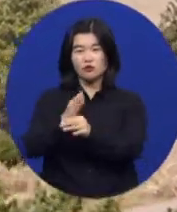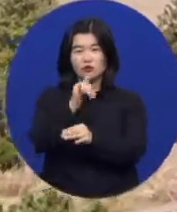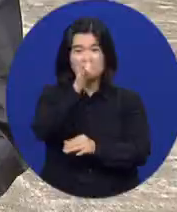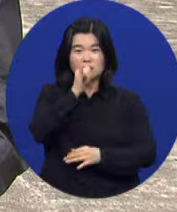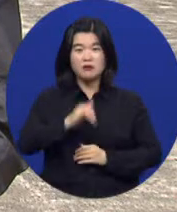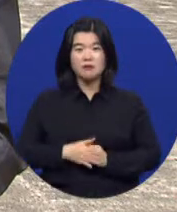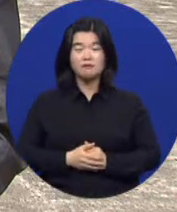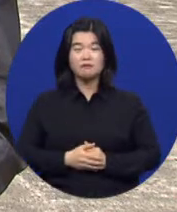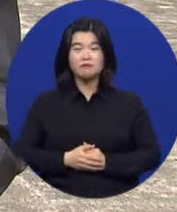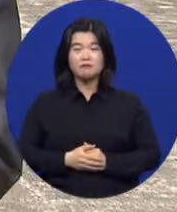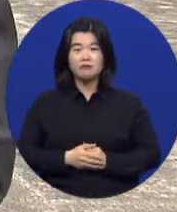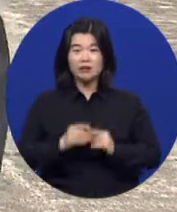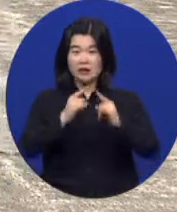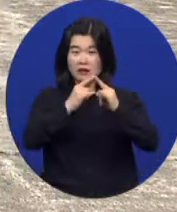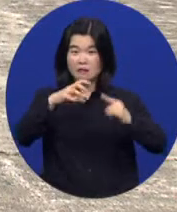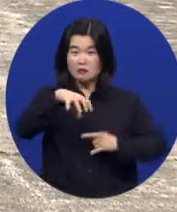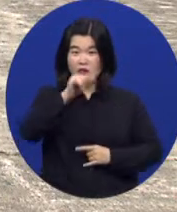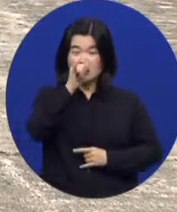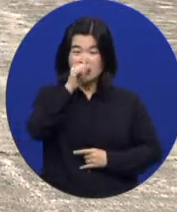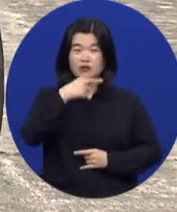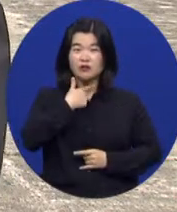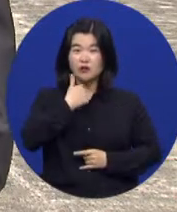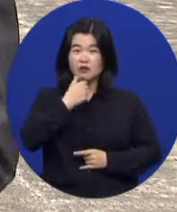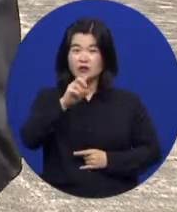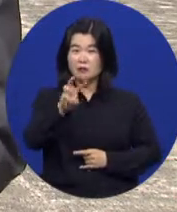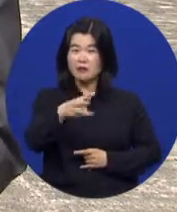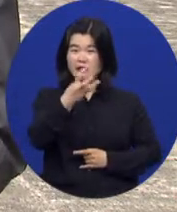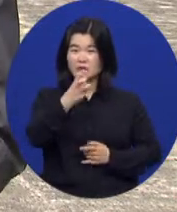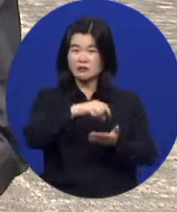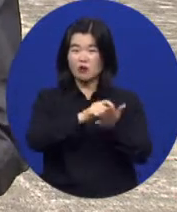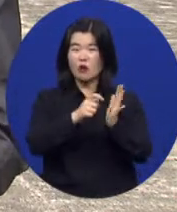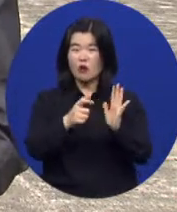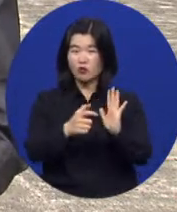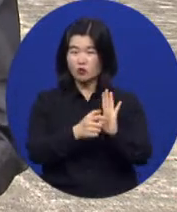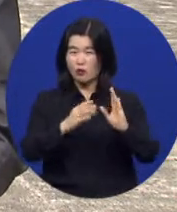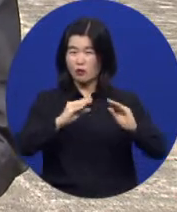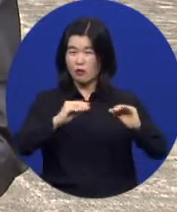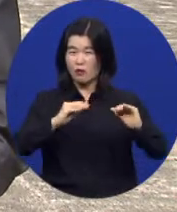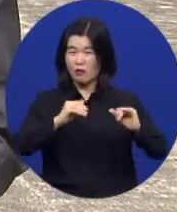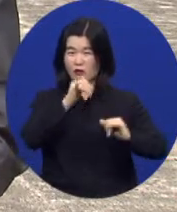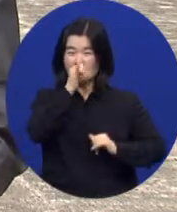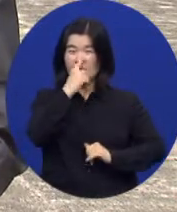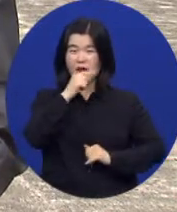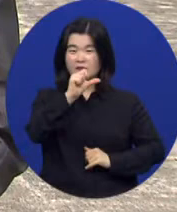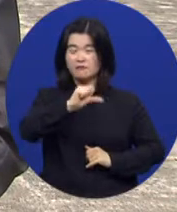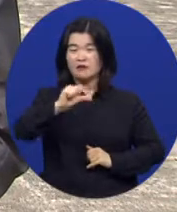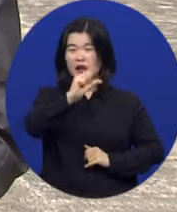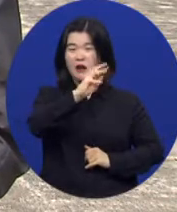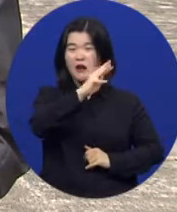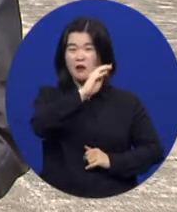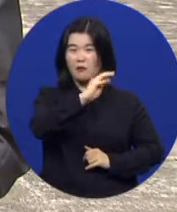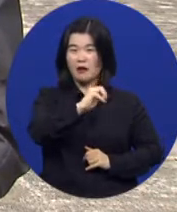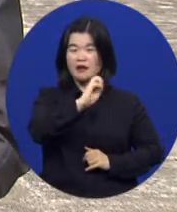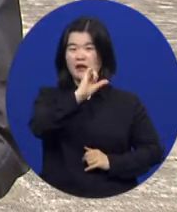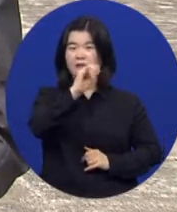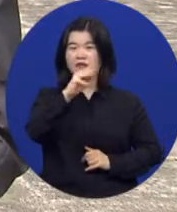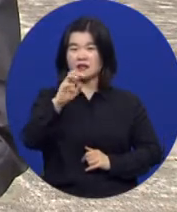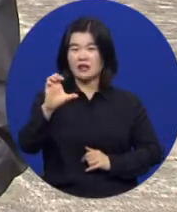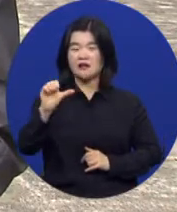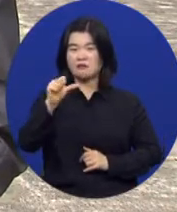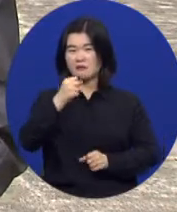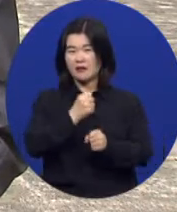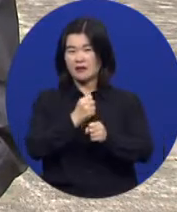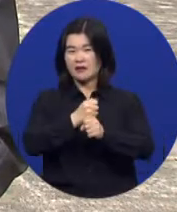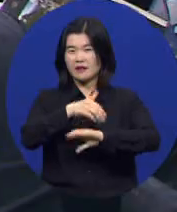있습니다. 캠프장이었던 이곳에는 330제곱미터 규모의 아시아태평양 YMCA 연맹 본부의 사무실이